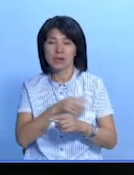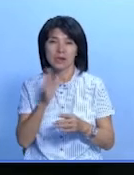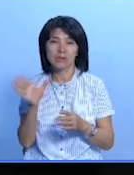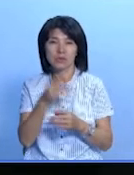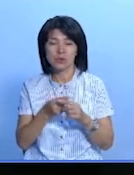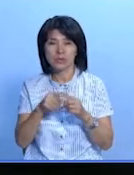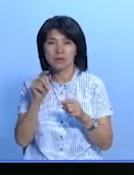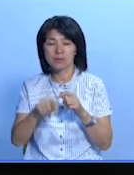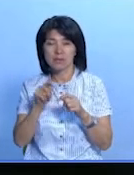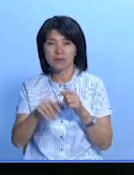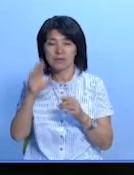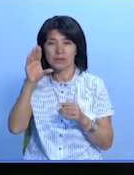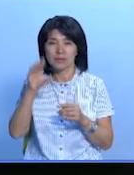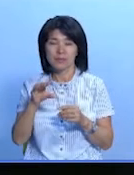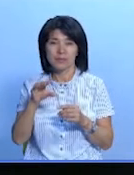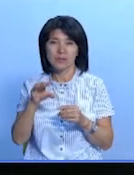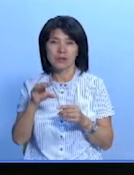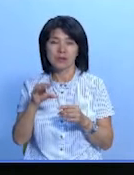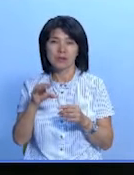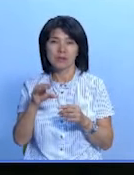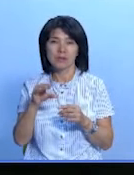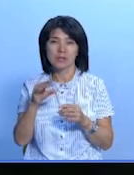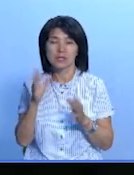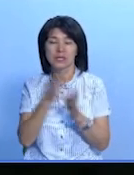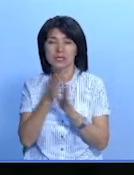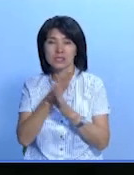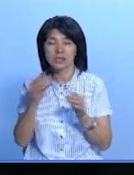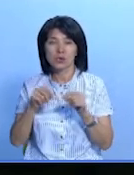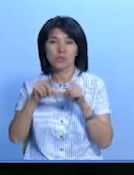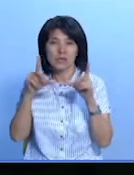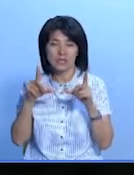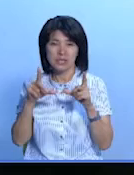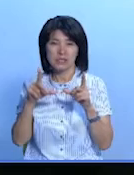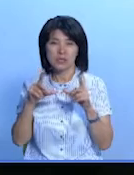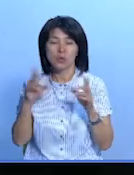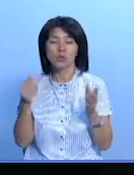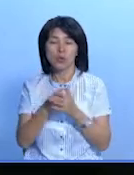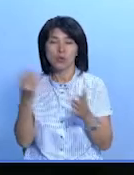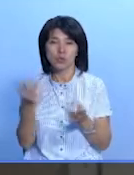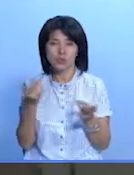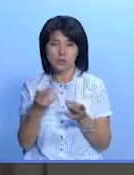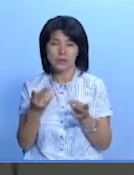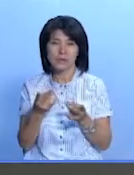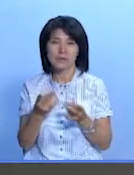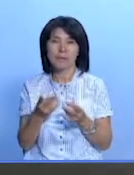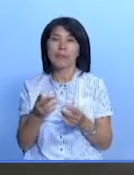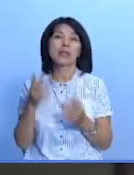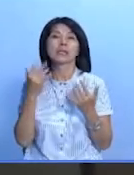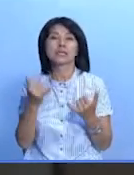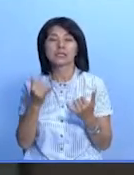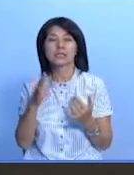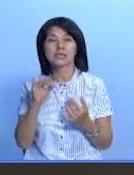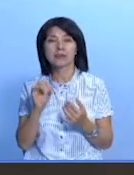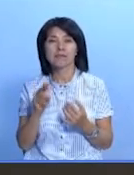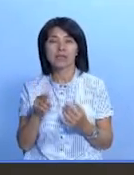концентрацию этого кислорода, не концентрацию даже, а долю, дозу кислорода увеличивает до необходимой пациенту. Стационарный аппарат ИВЛ при